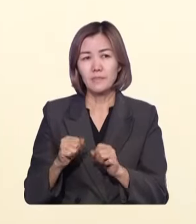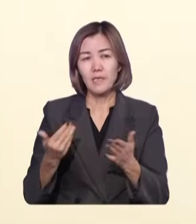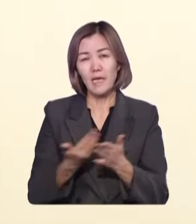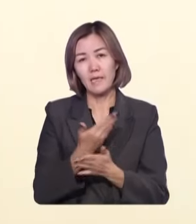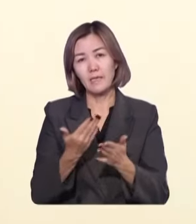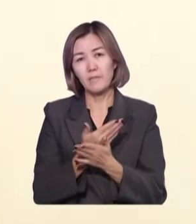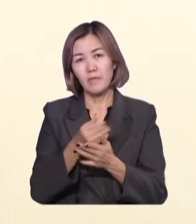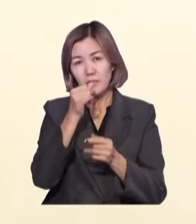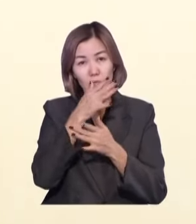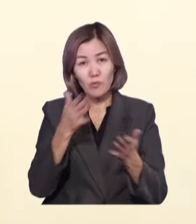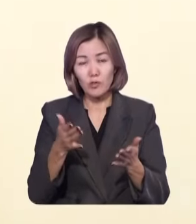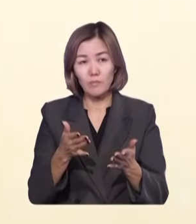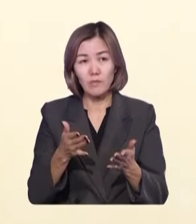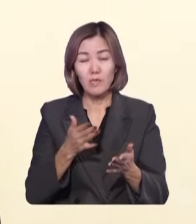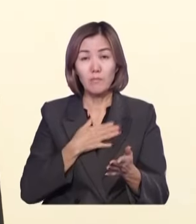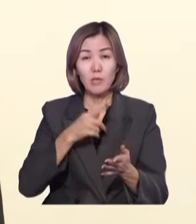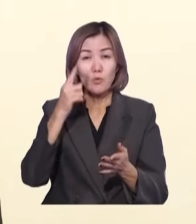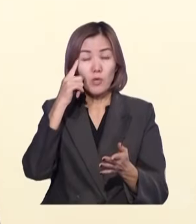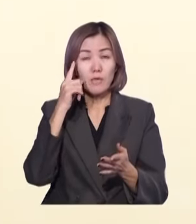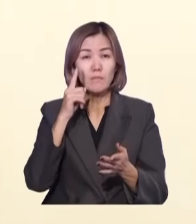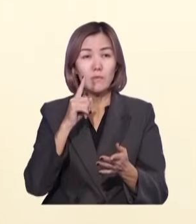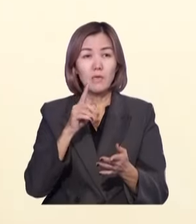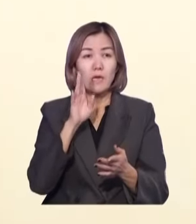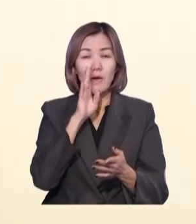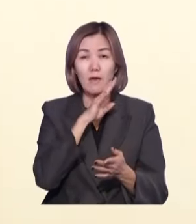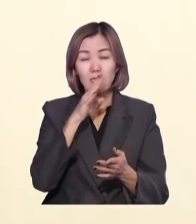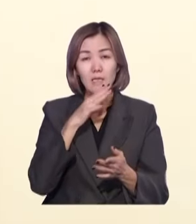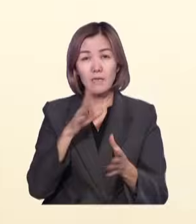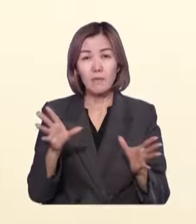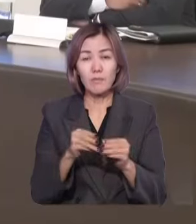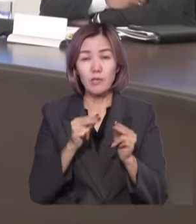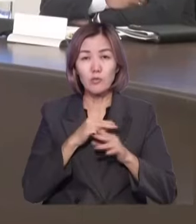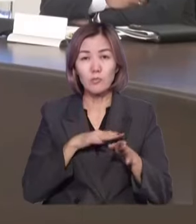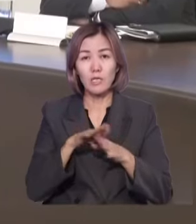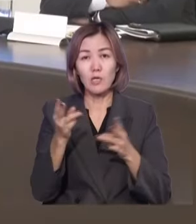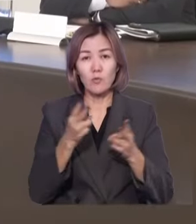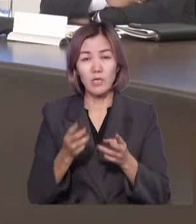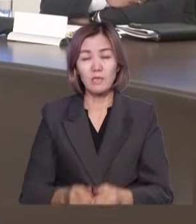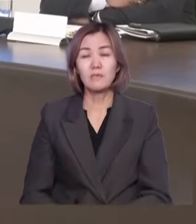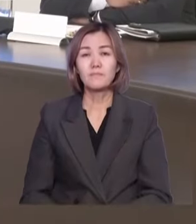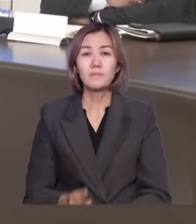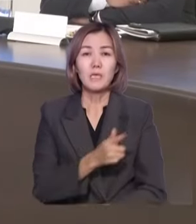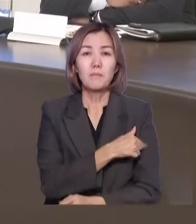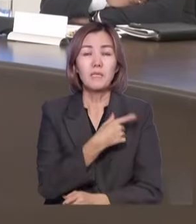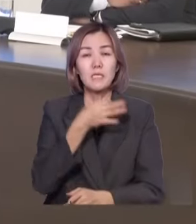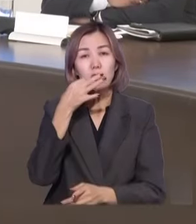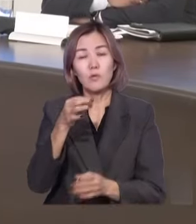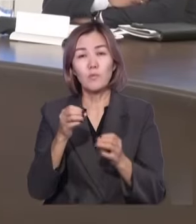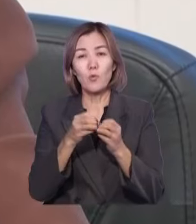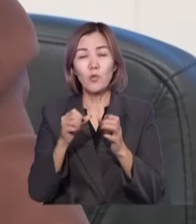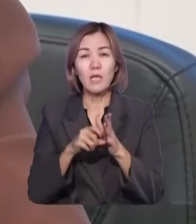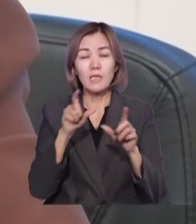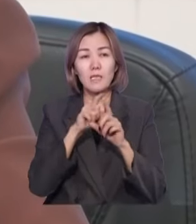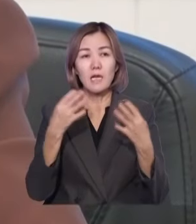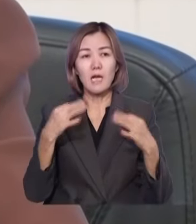балалармен сөйлесе алмаймыз. Мен ойлаймын, сол үшін біз ата-аналармен жұмыс жүргізу керек. Медицинаға жауаптылар 16 мекемеде ашық